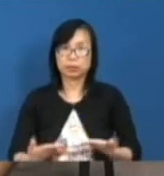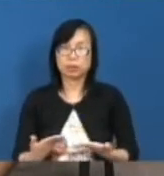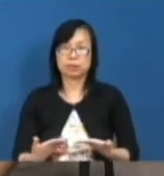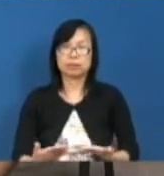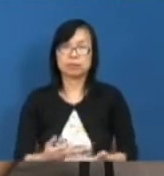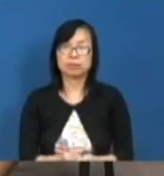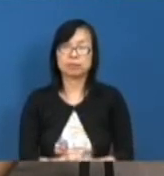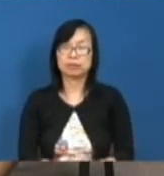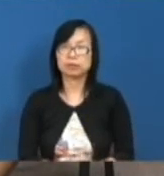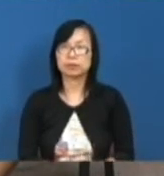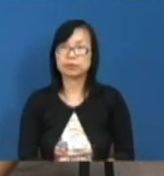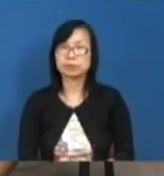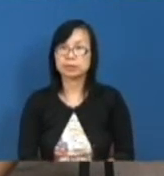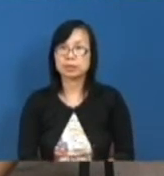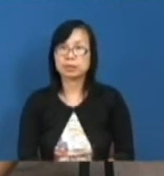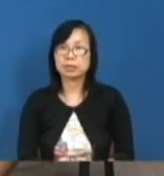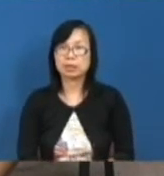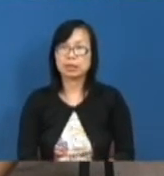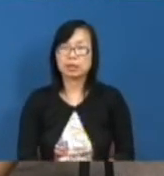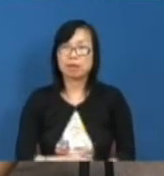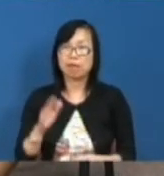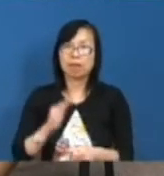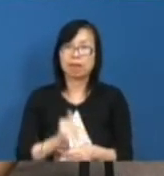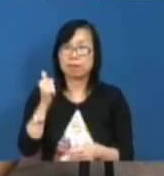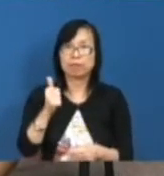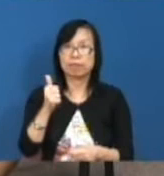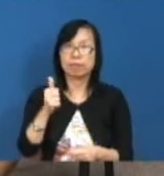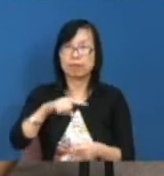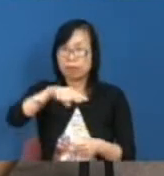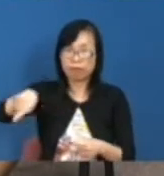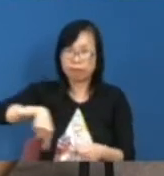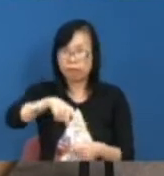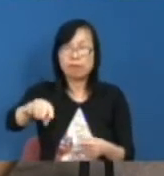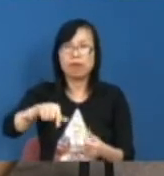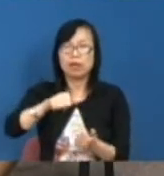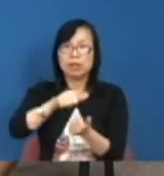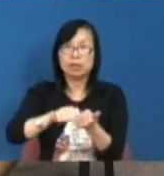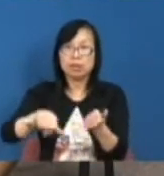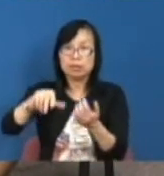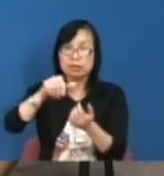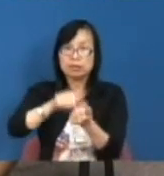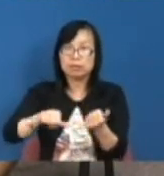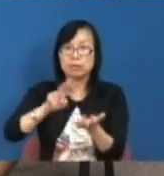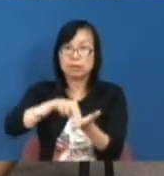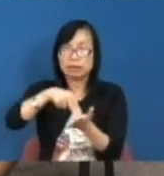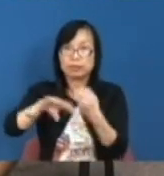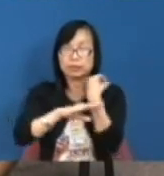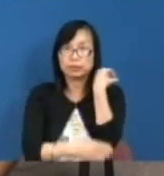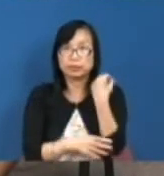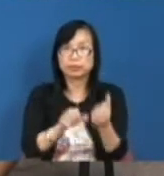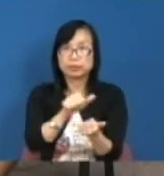個超級區議超級區議員選出嚟嘅立法會議員咧，咁其實